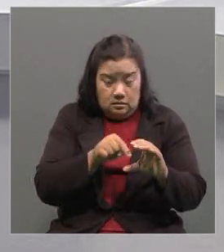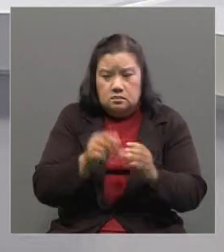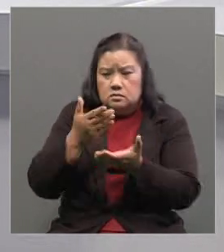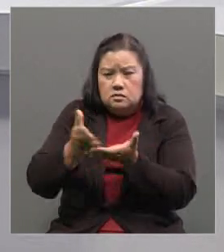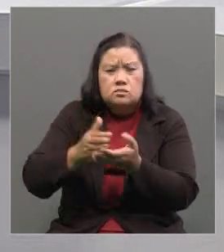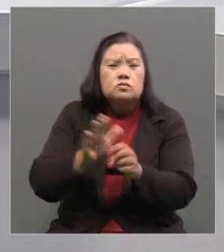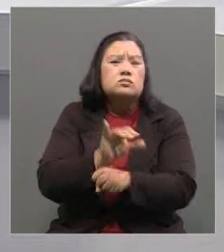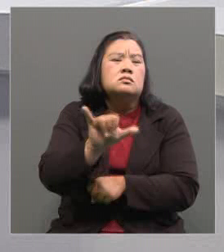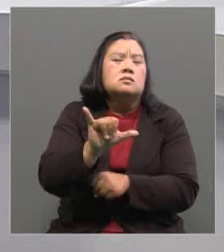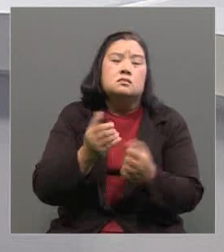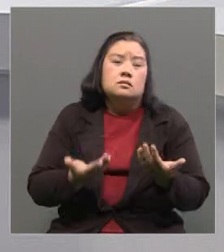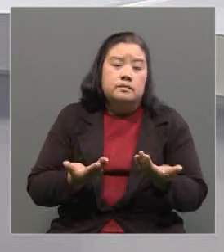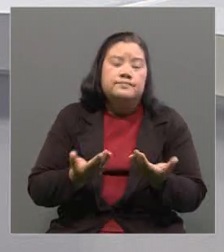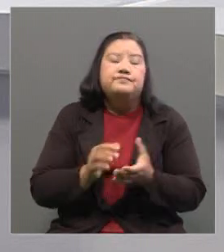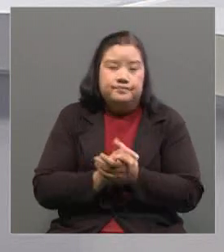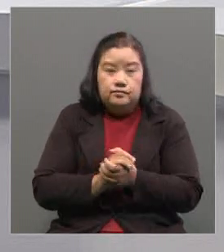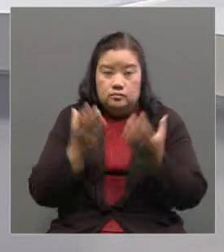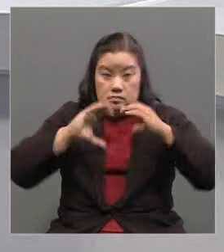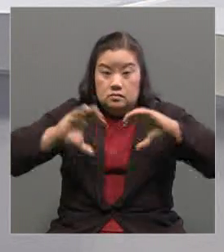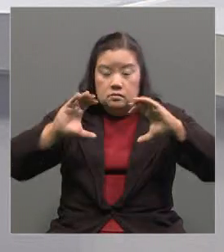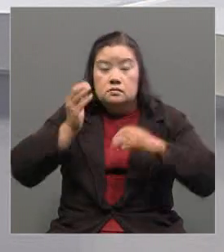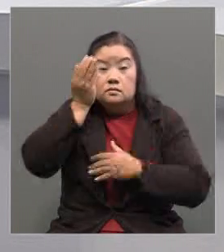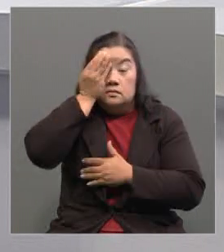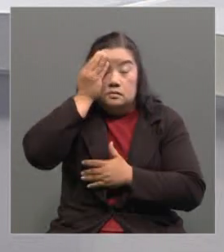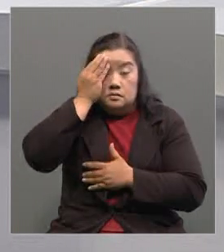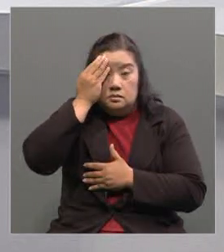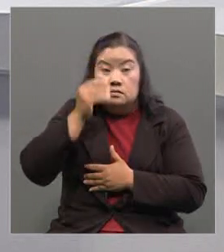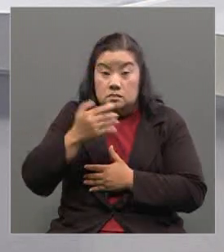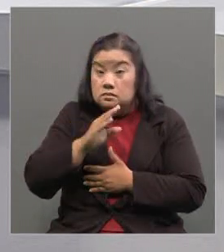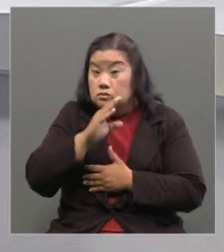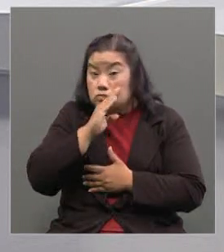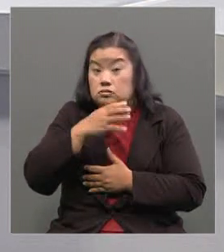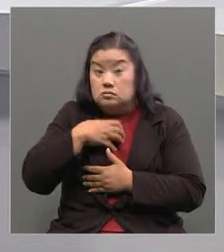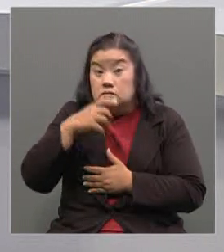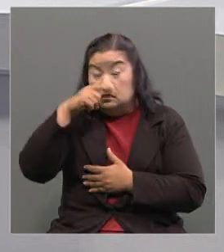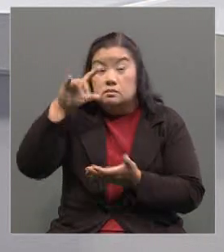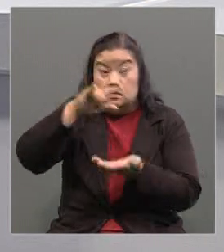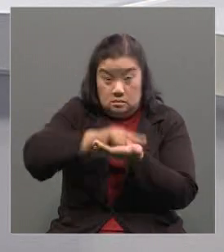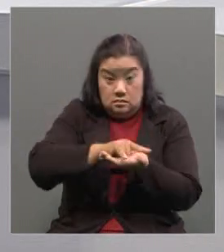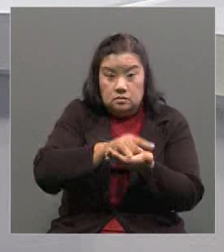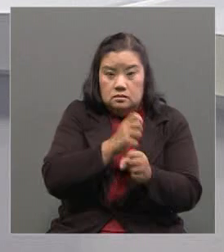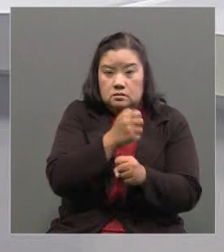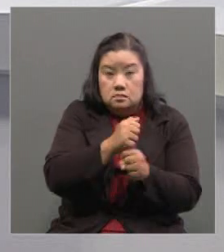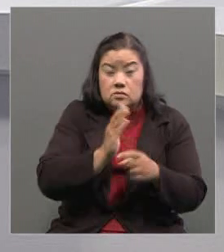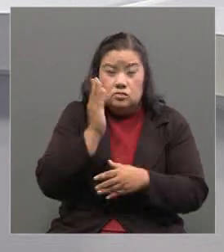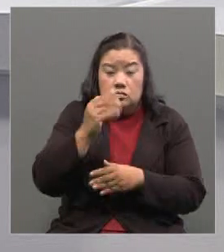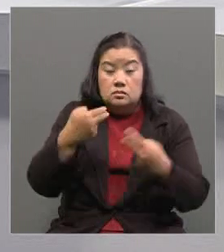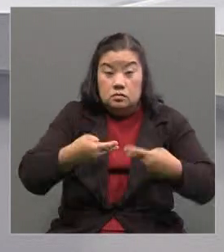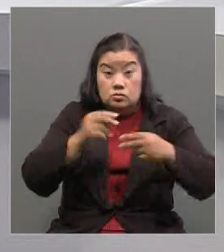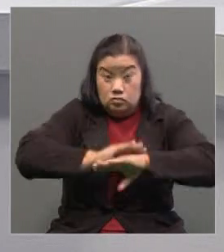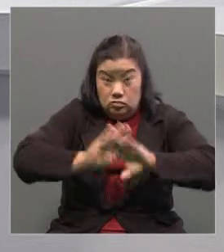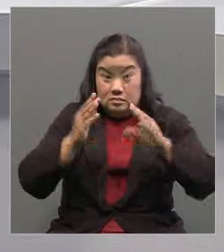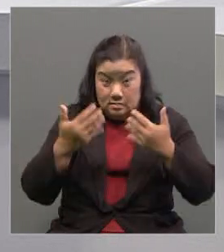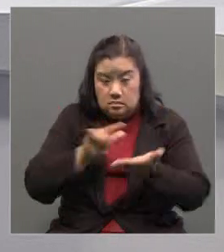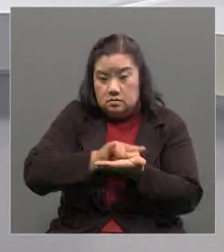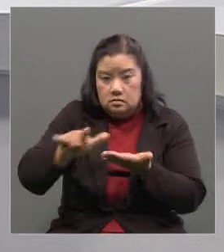คือตอนนี้เนี่ยทางการอิสราเอลเขาก็ย้ำมาแล้วนะคะว่าถ้าประสงค์ที่จะกลับกลับมาก่อนและเมื่อสถานการณ์ดีขึ้นก็สามารถกลับไปทำงานได้